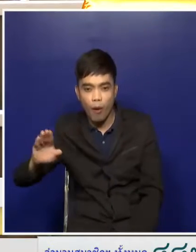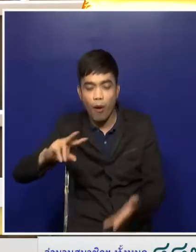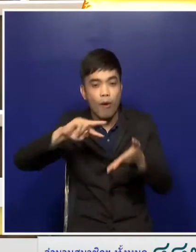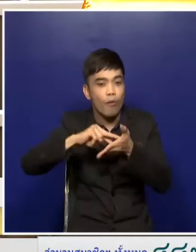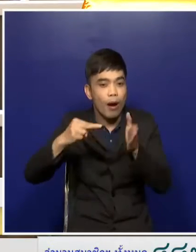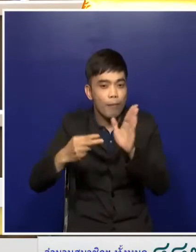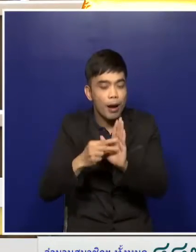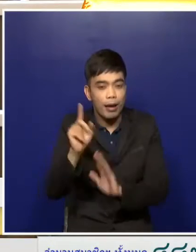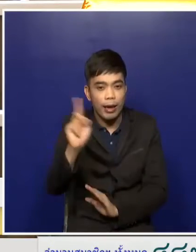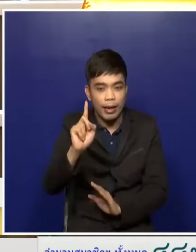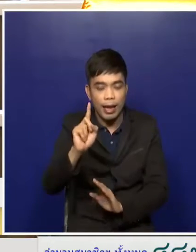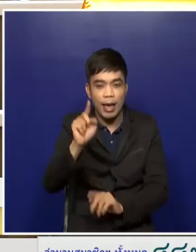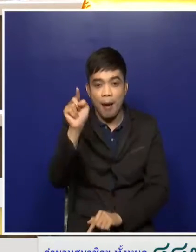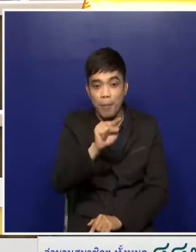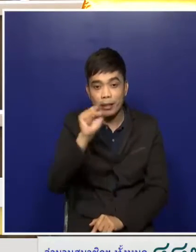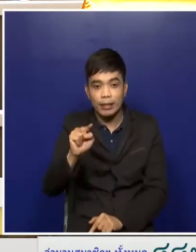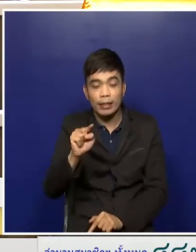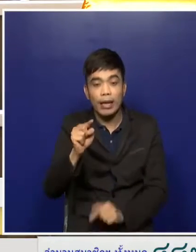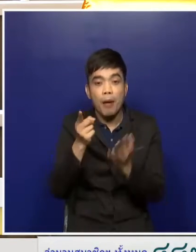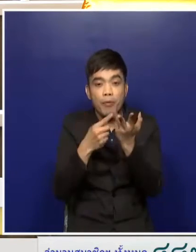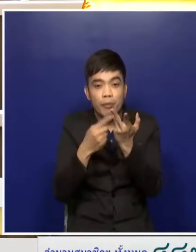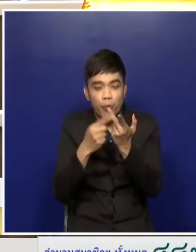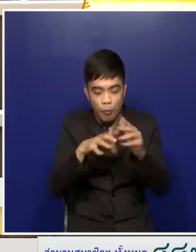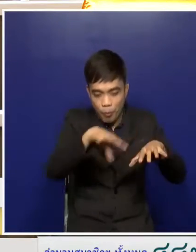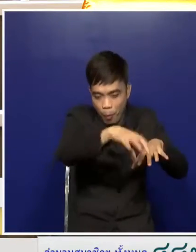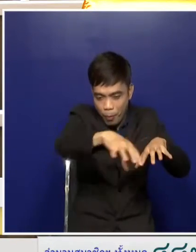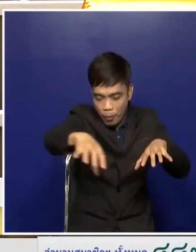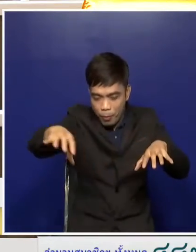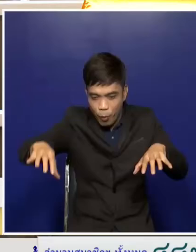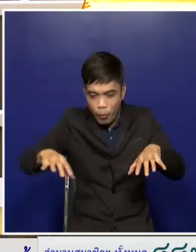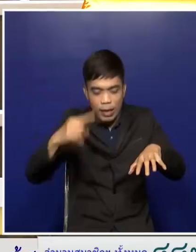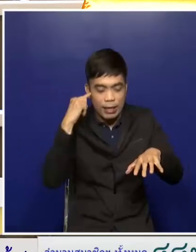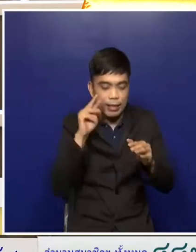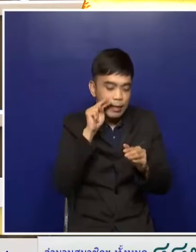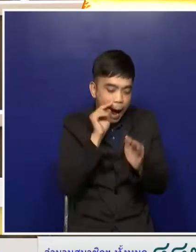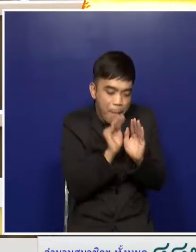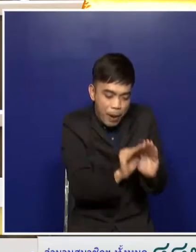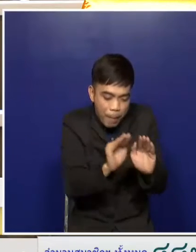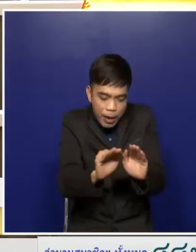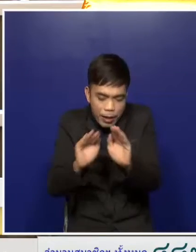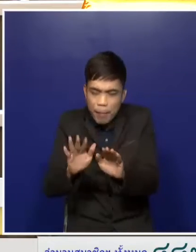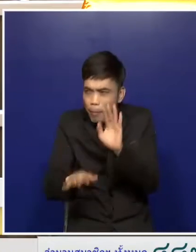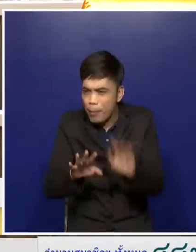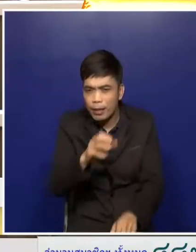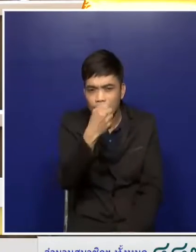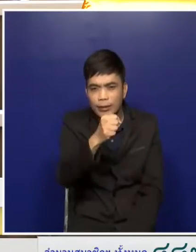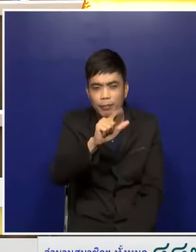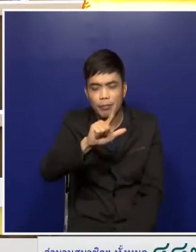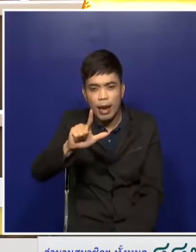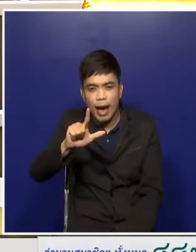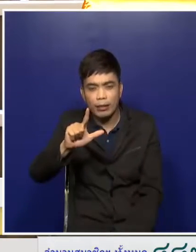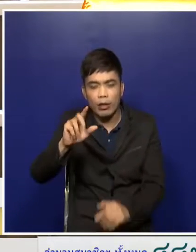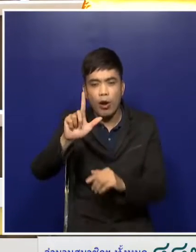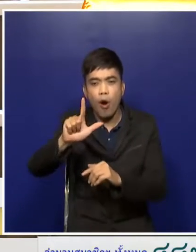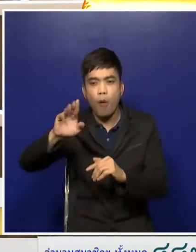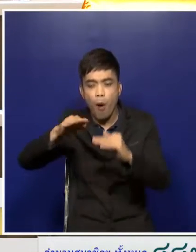ค่าเฉลี่ยแต่ละแหล่งกักเก็บน้ำที่สร้างขึ้นมาสามารถบรรจุน้ำได้ไม่ถึงสิบล้านลูกบาศก์เมตรรวม